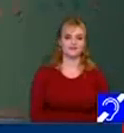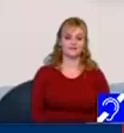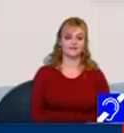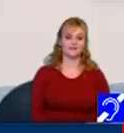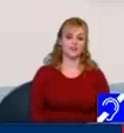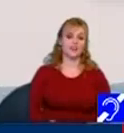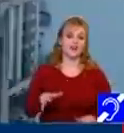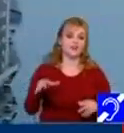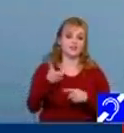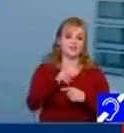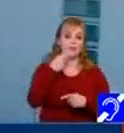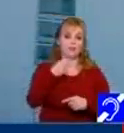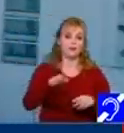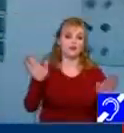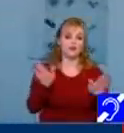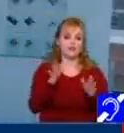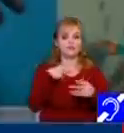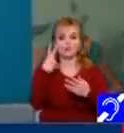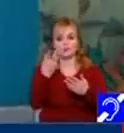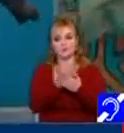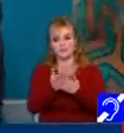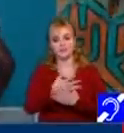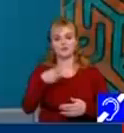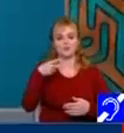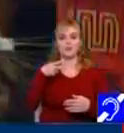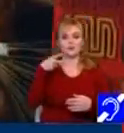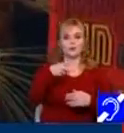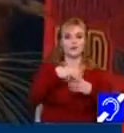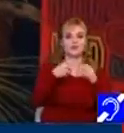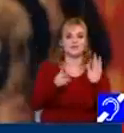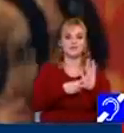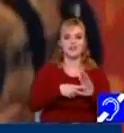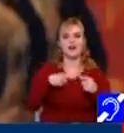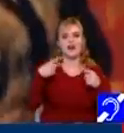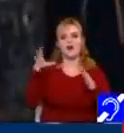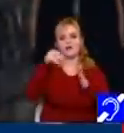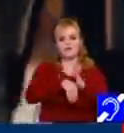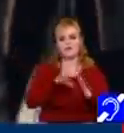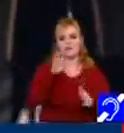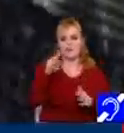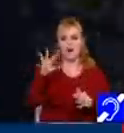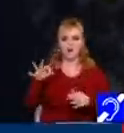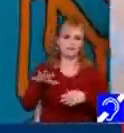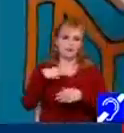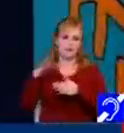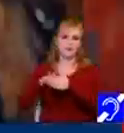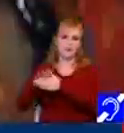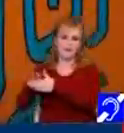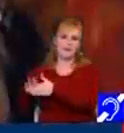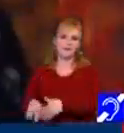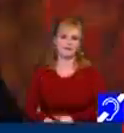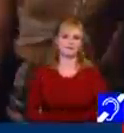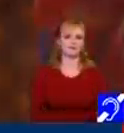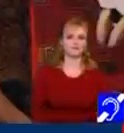În top 2017, cele mai urmărite clipuri pe YouTube au mai intrat printre alții Bruno Mars, DJ Khaled și Enrique